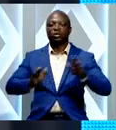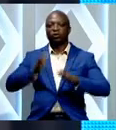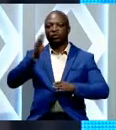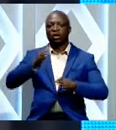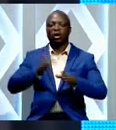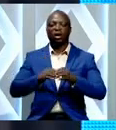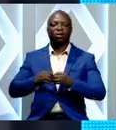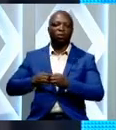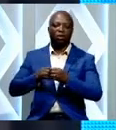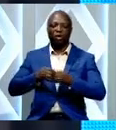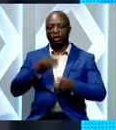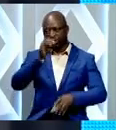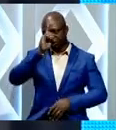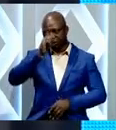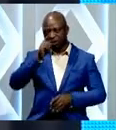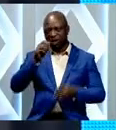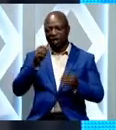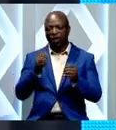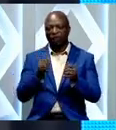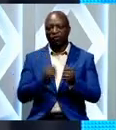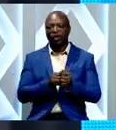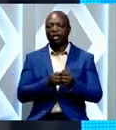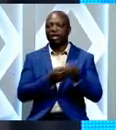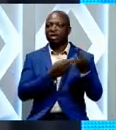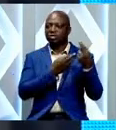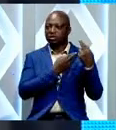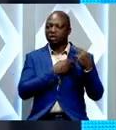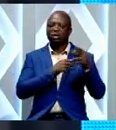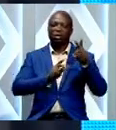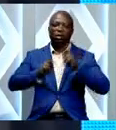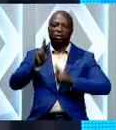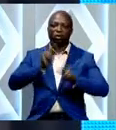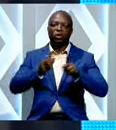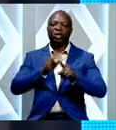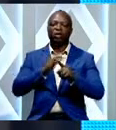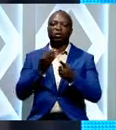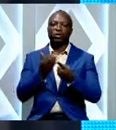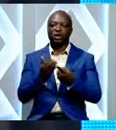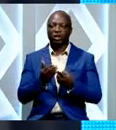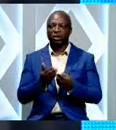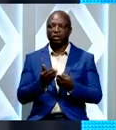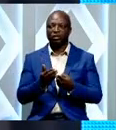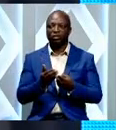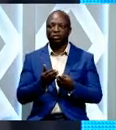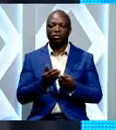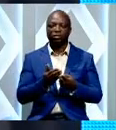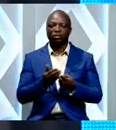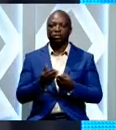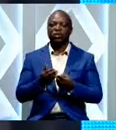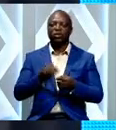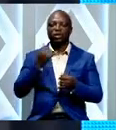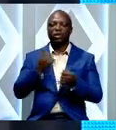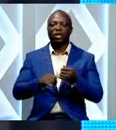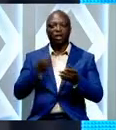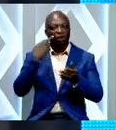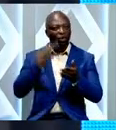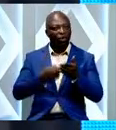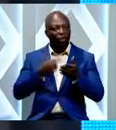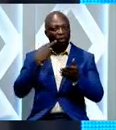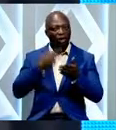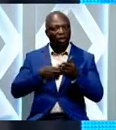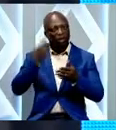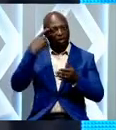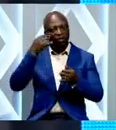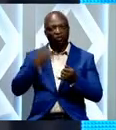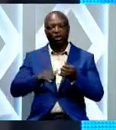bonne intelligence avec les responsables publics concernés. Une dernière remarque pour finir.